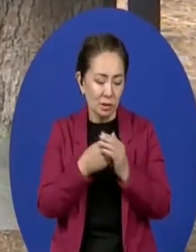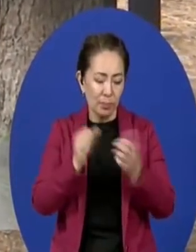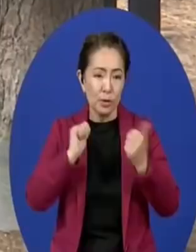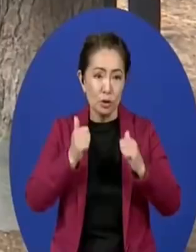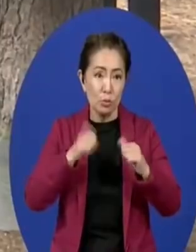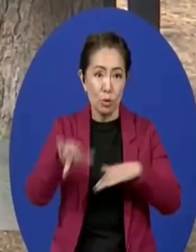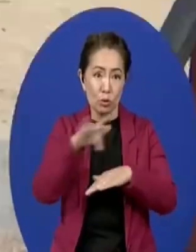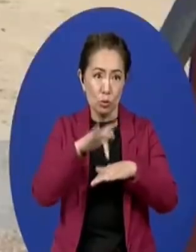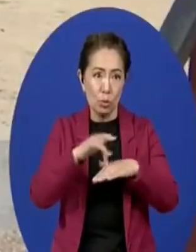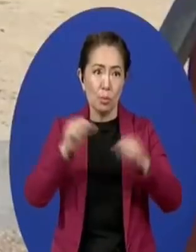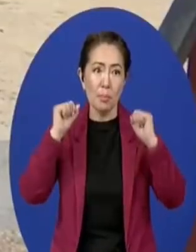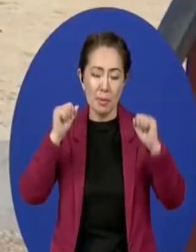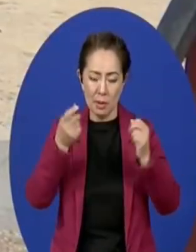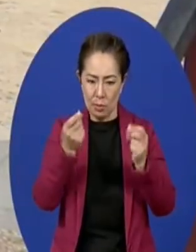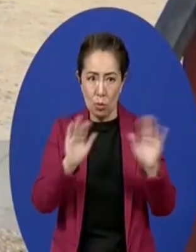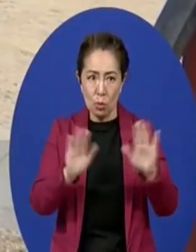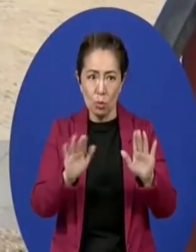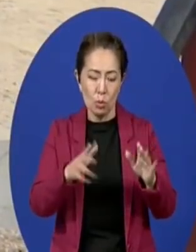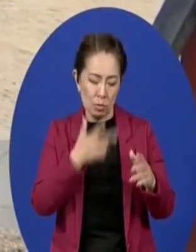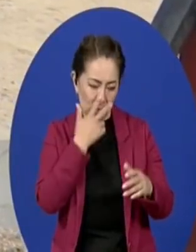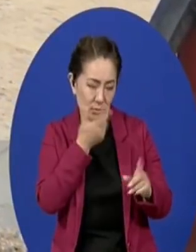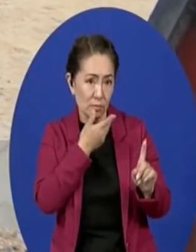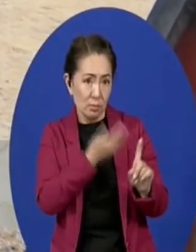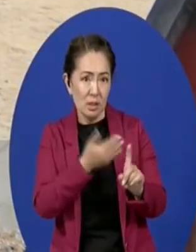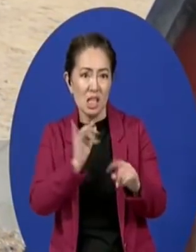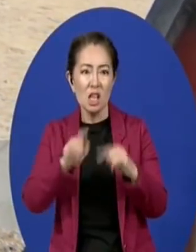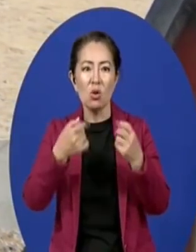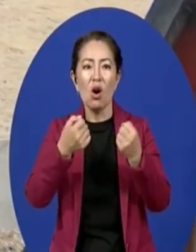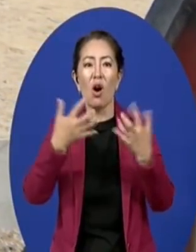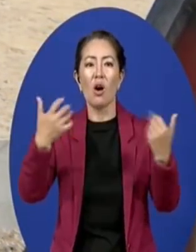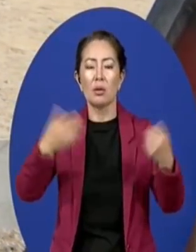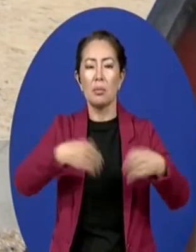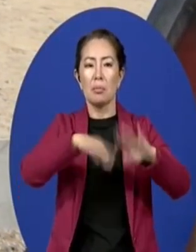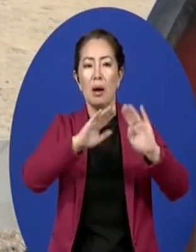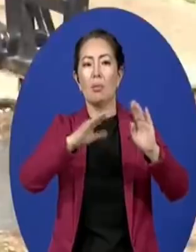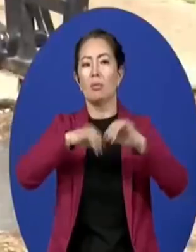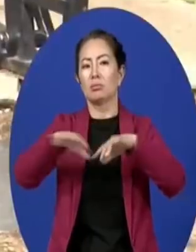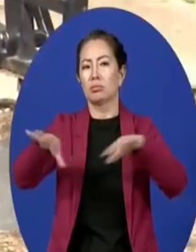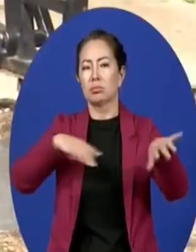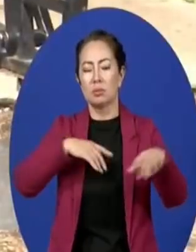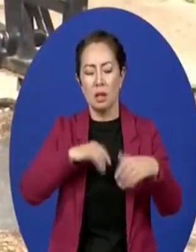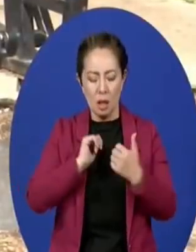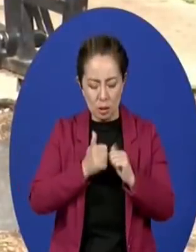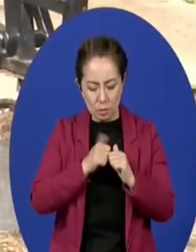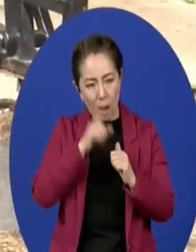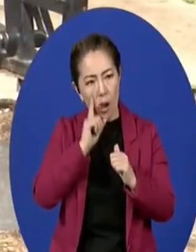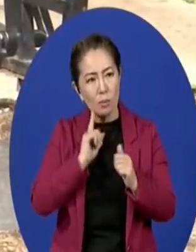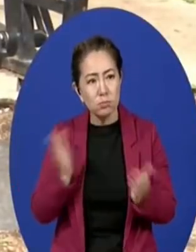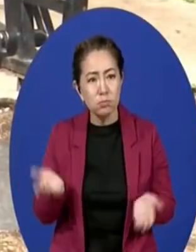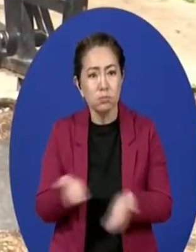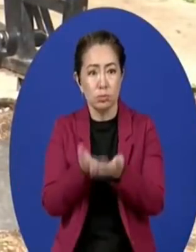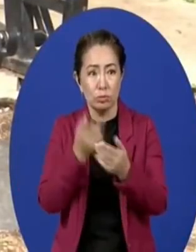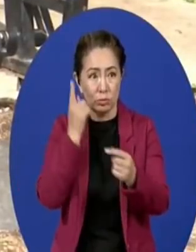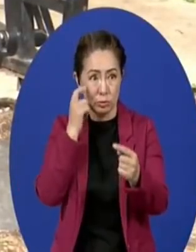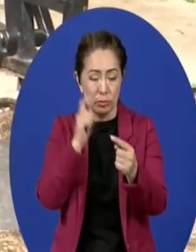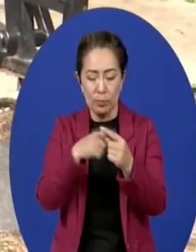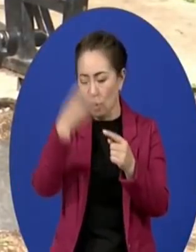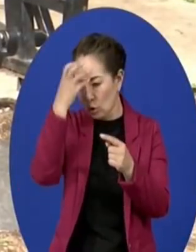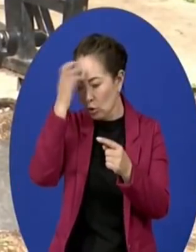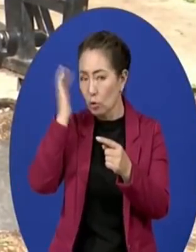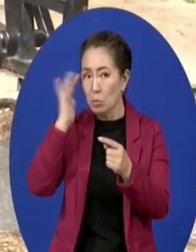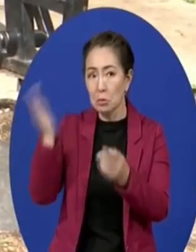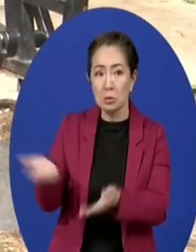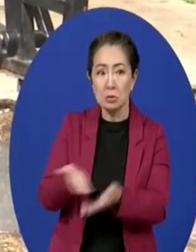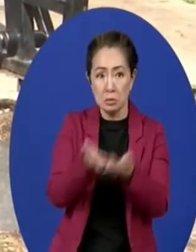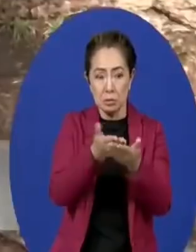спорт талбай биеийн тамирын үнгүү тоног төхөөрөмжийг илүү олныг байгуулж залуусыг спортод илэгтэй болох зорилгыг төрн бодлогоор дэмжиж